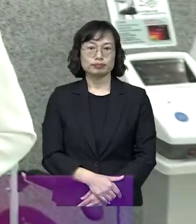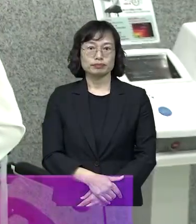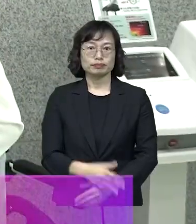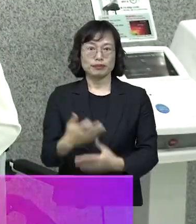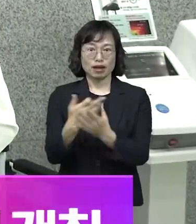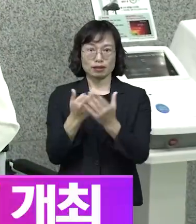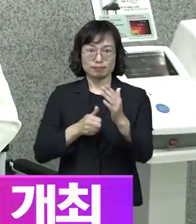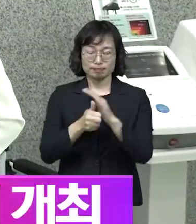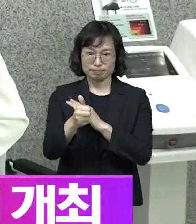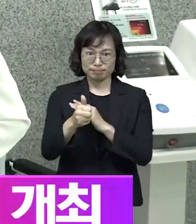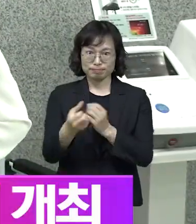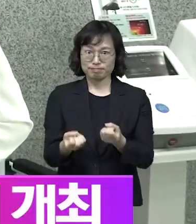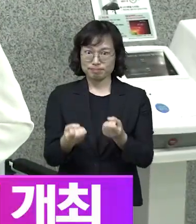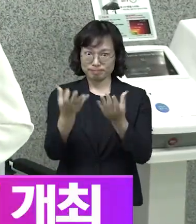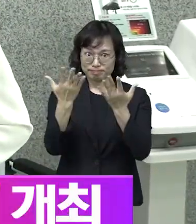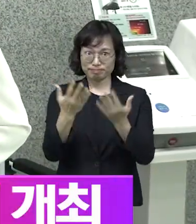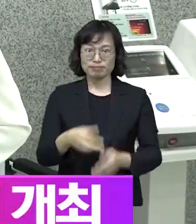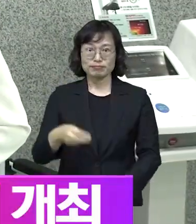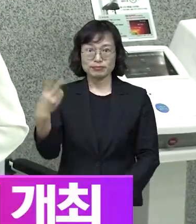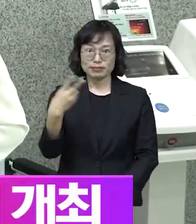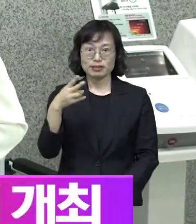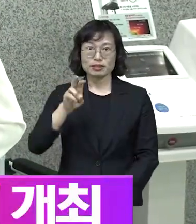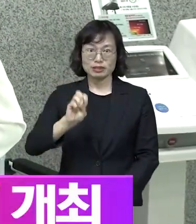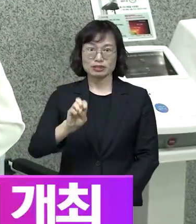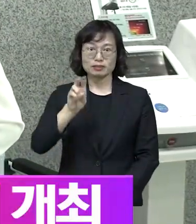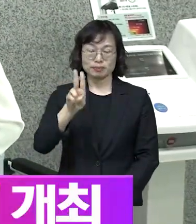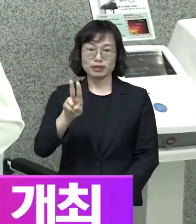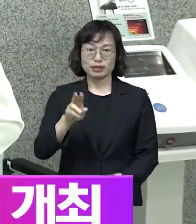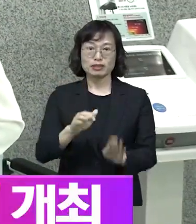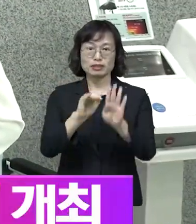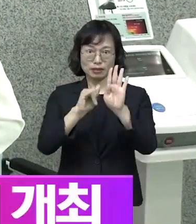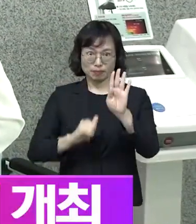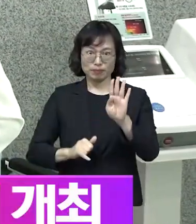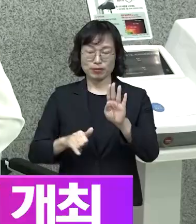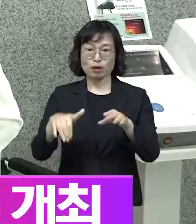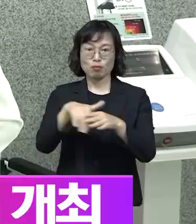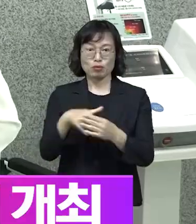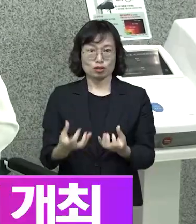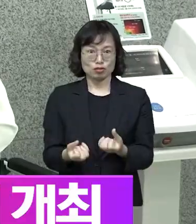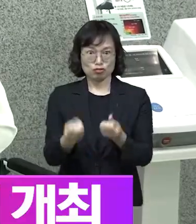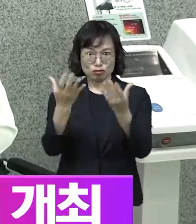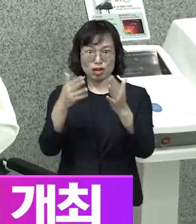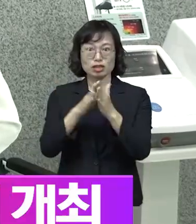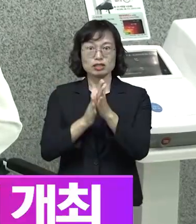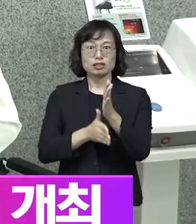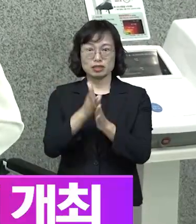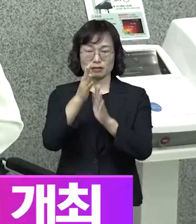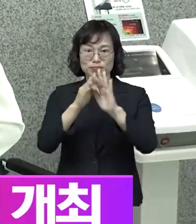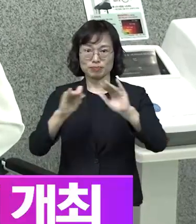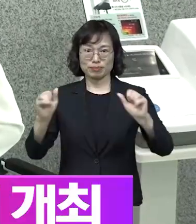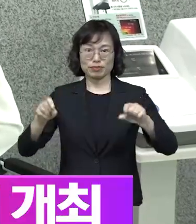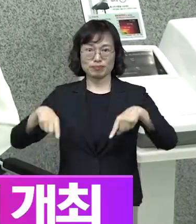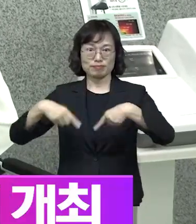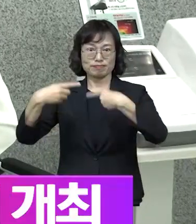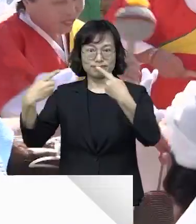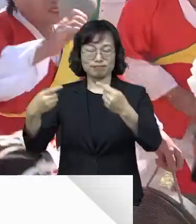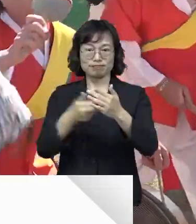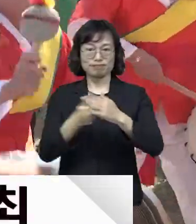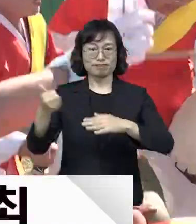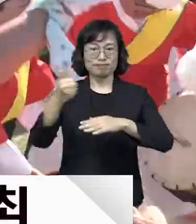양산을 대표하는 축제죠. 2022 양산 3양 문화축전이 시민들의 많은 관심과 참여 속에 성황리에